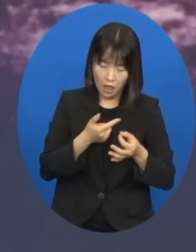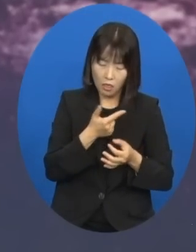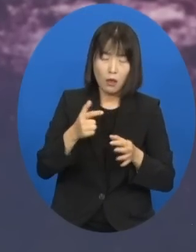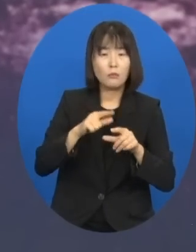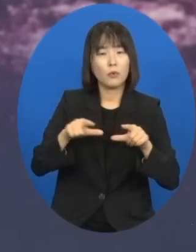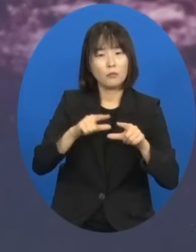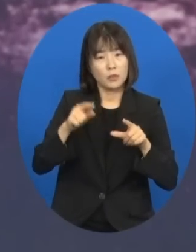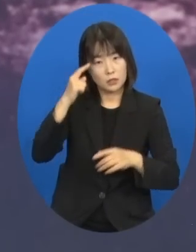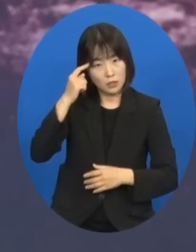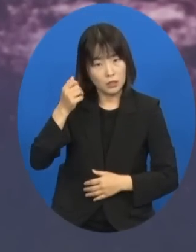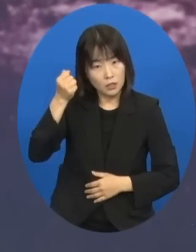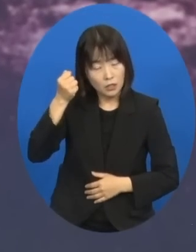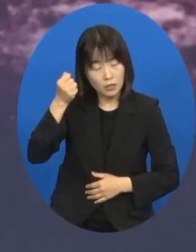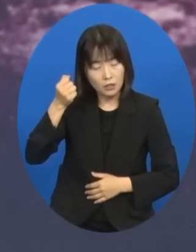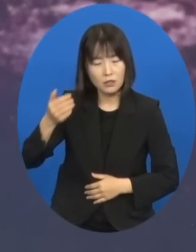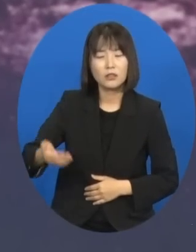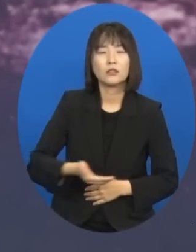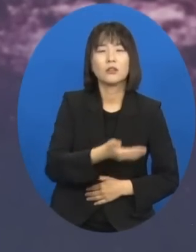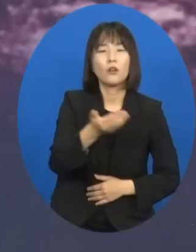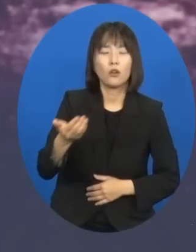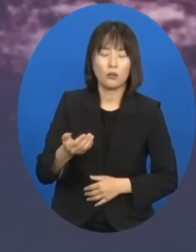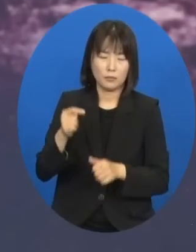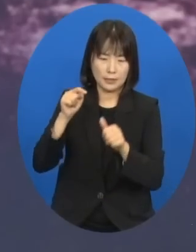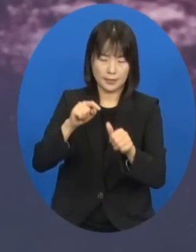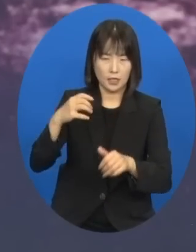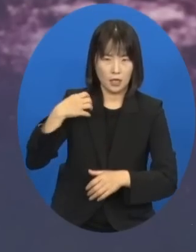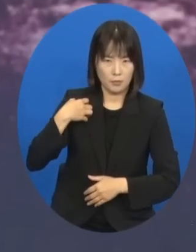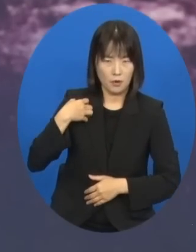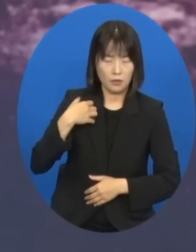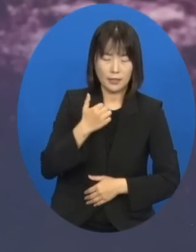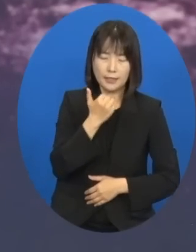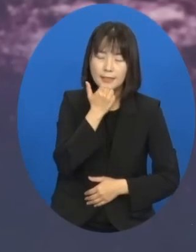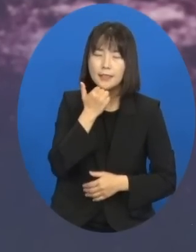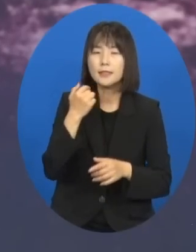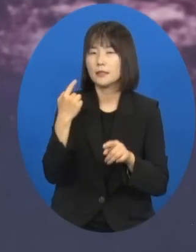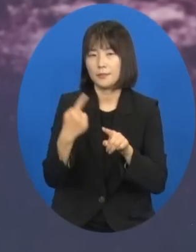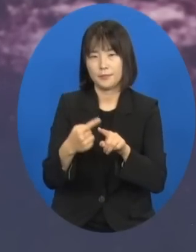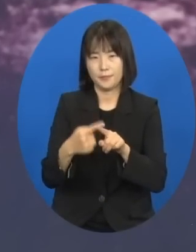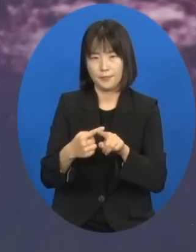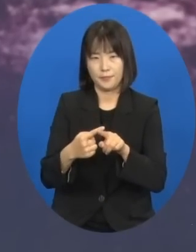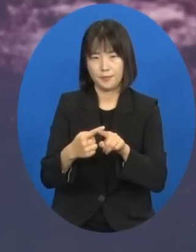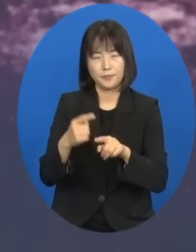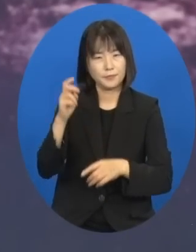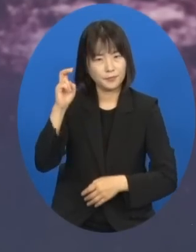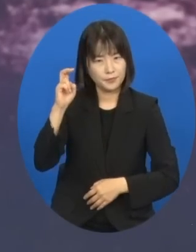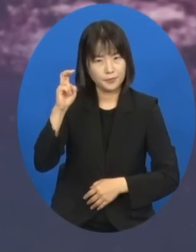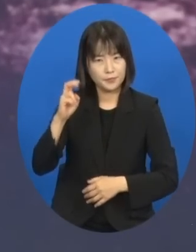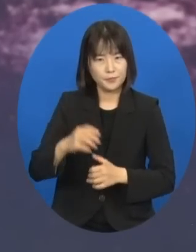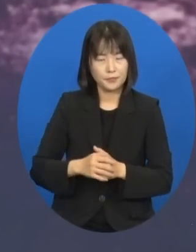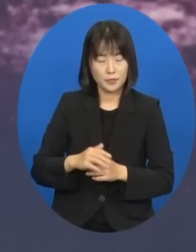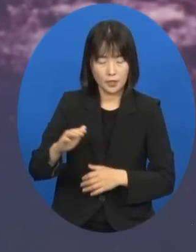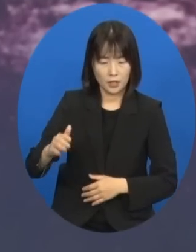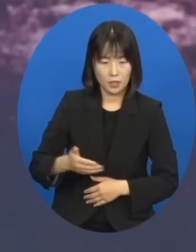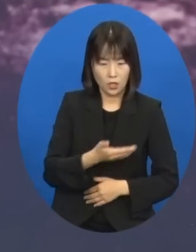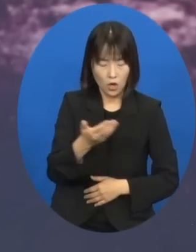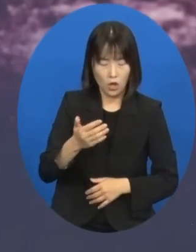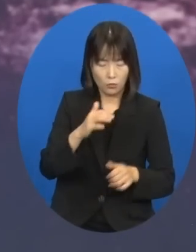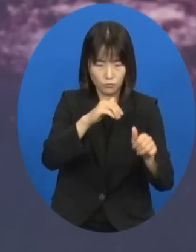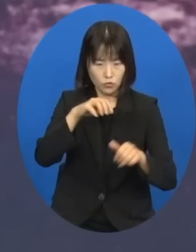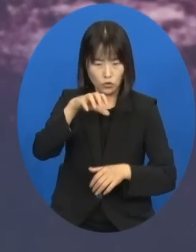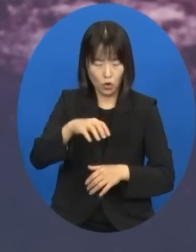여러분에게 주어진 사명은 어쩌면 이삭과 같은 사명인지도 몰라요. 여러분들이 부르신 그곳에서 머물러